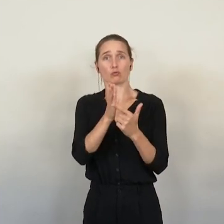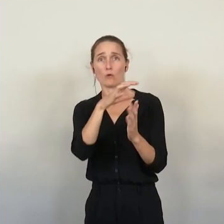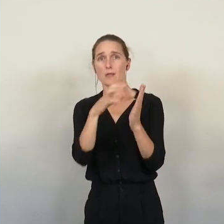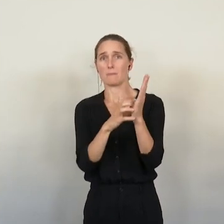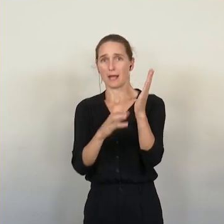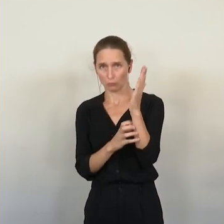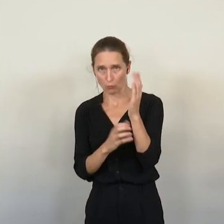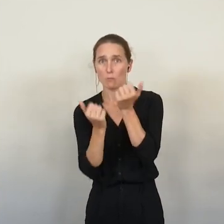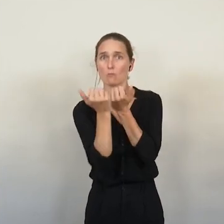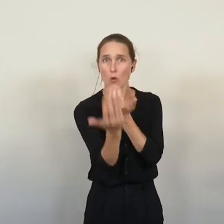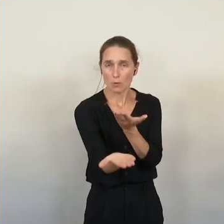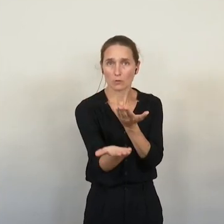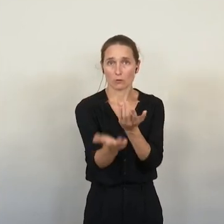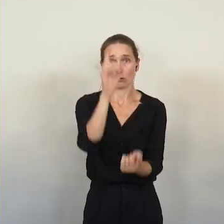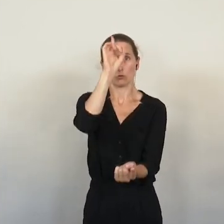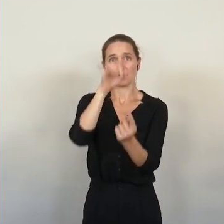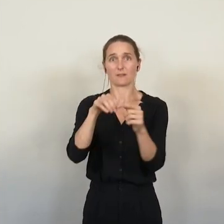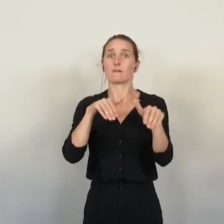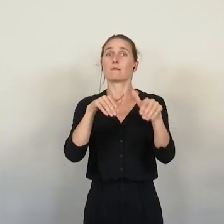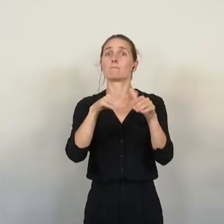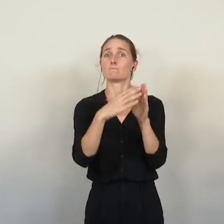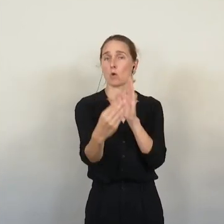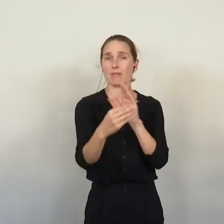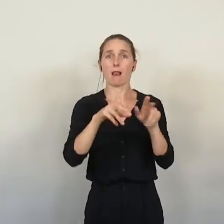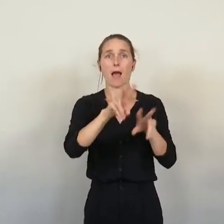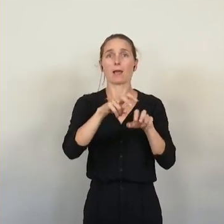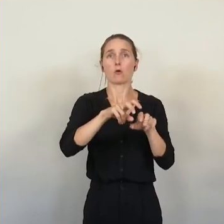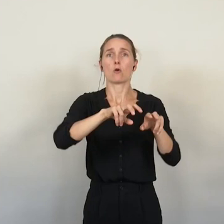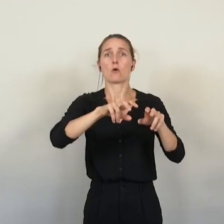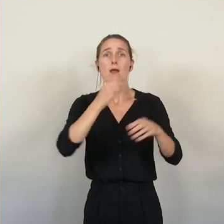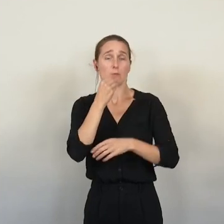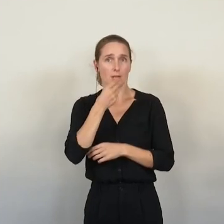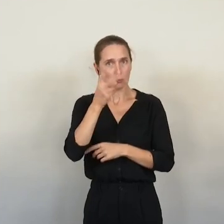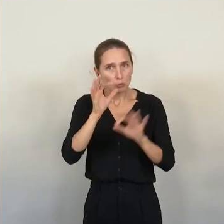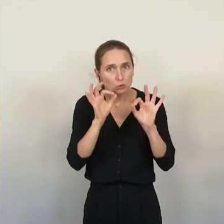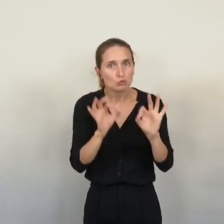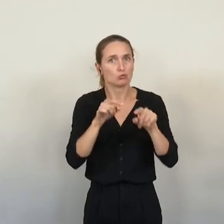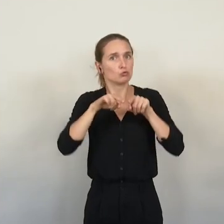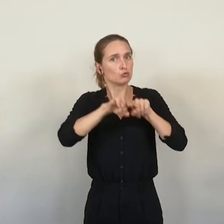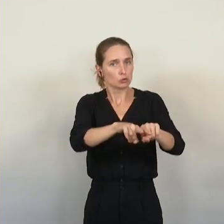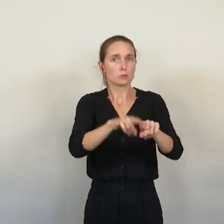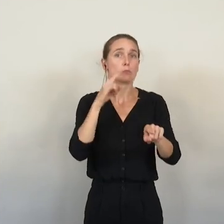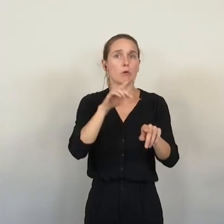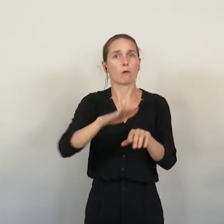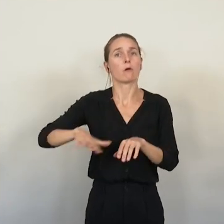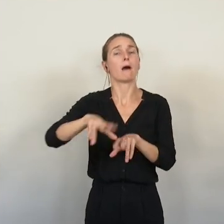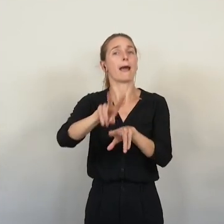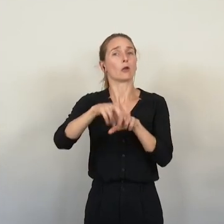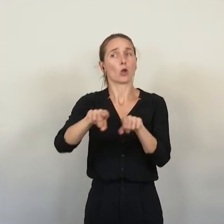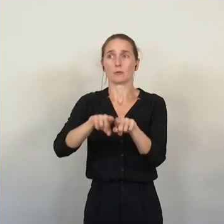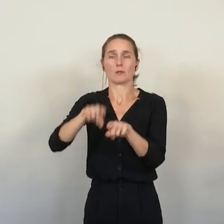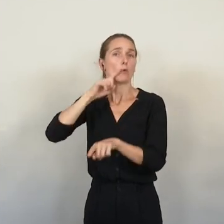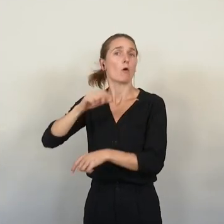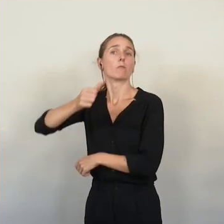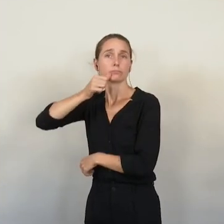modèle agroalimentaire plus juste tant pour les agricultrices et les agriculteurs que pour les consommatrices et les cons ateur et elle souhaite